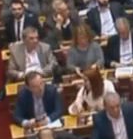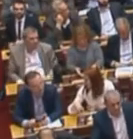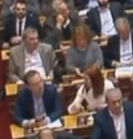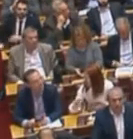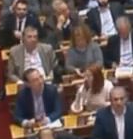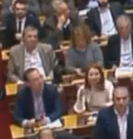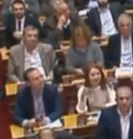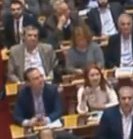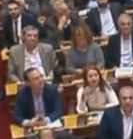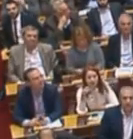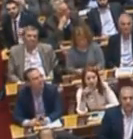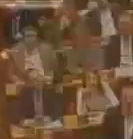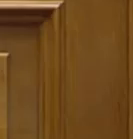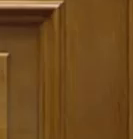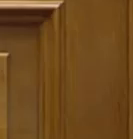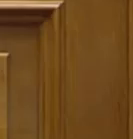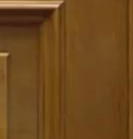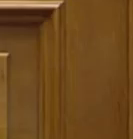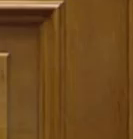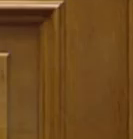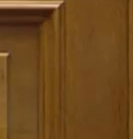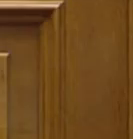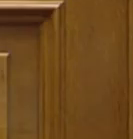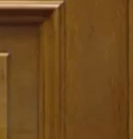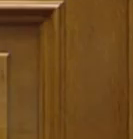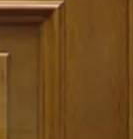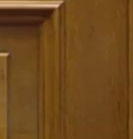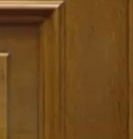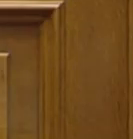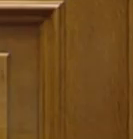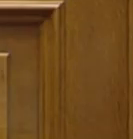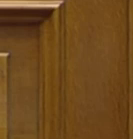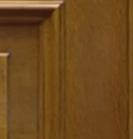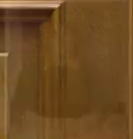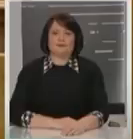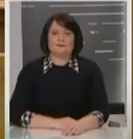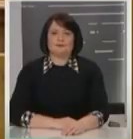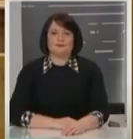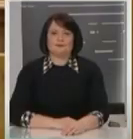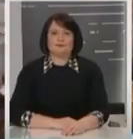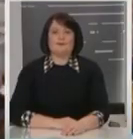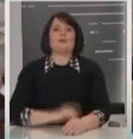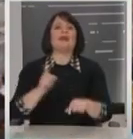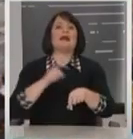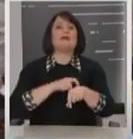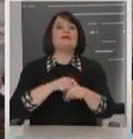Και κάποια στιγμή να μας εξηγήσετε τι είναι, ποιο είναι το όριο του λαϊκού και του λαϊκισμού, γιατί τα έχετε μπερδέψει νομίζω.